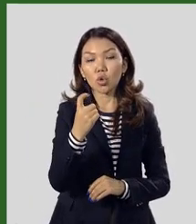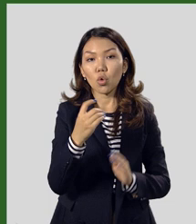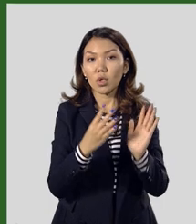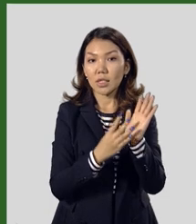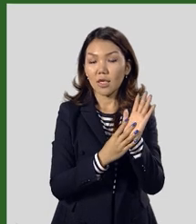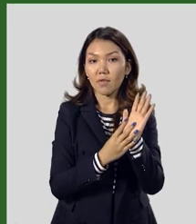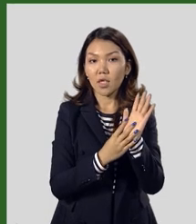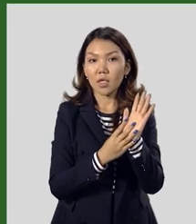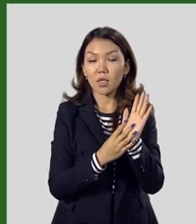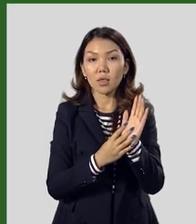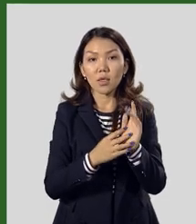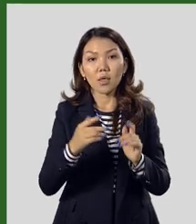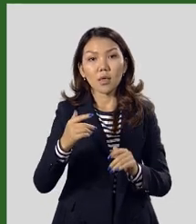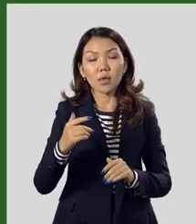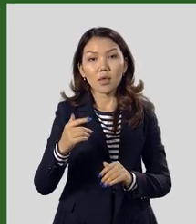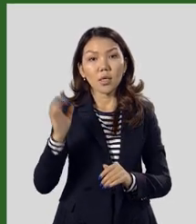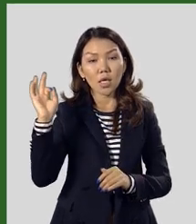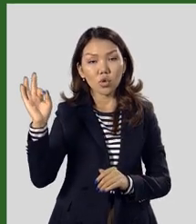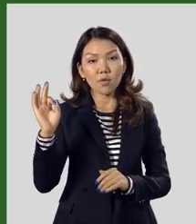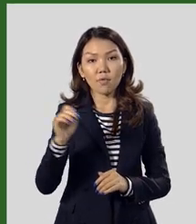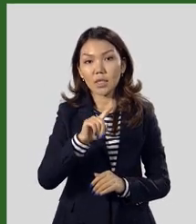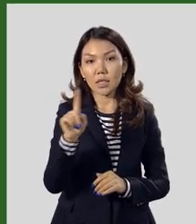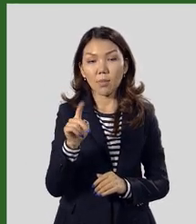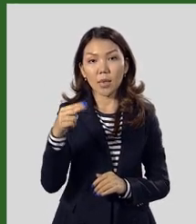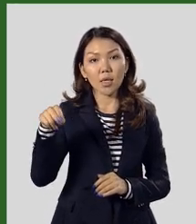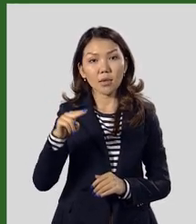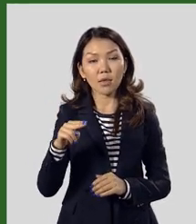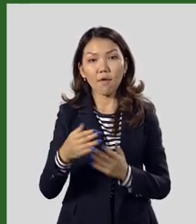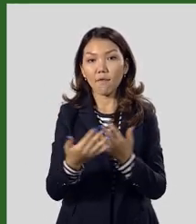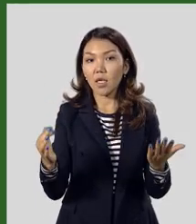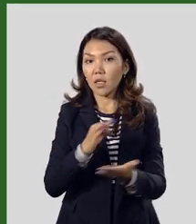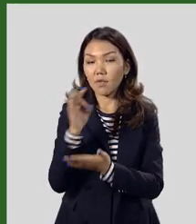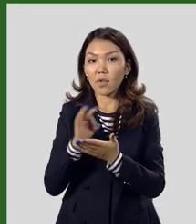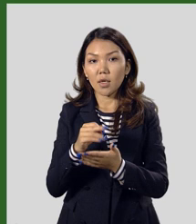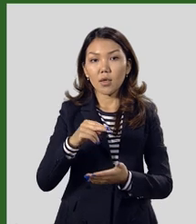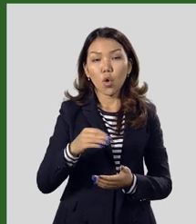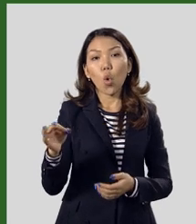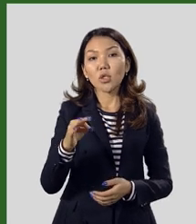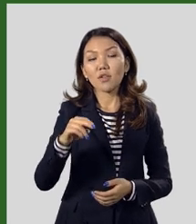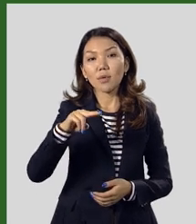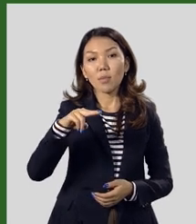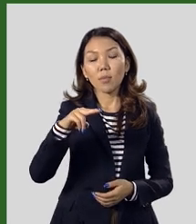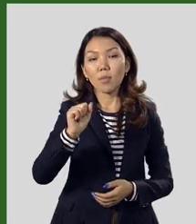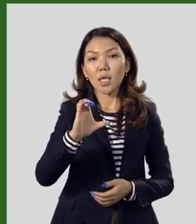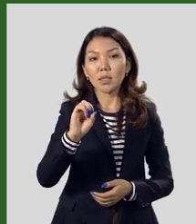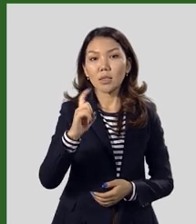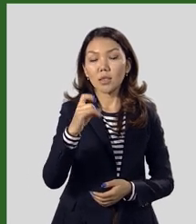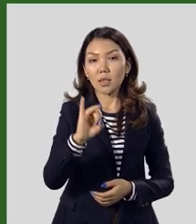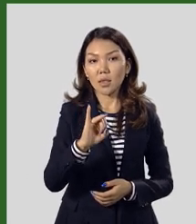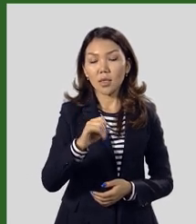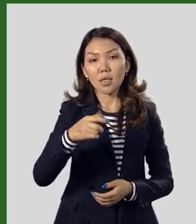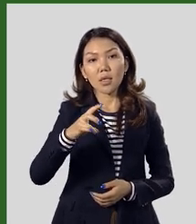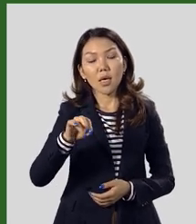градусов западной долготы? Варианты ответов: Пасхи, Гренландия,